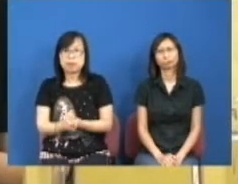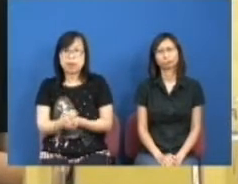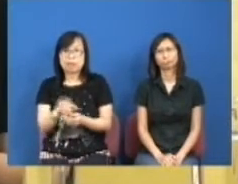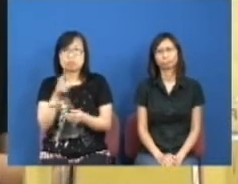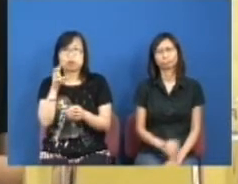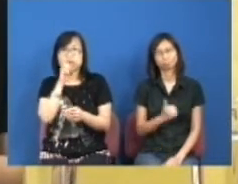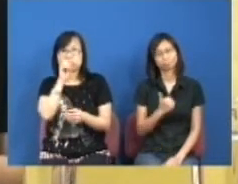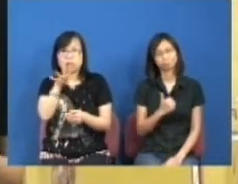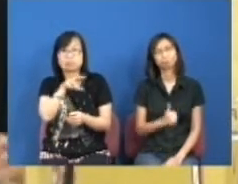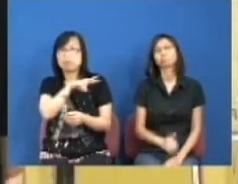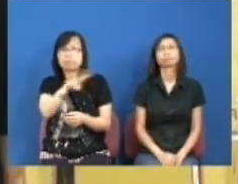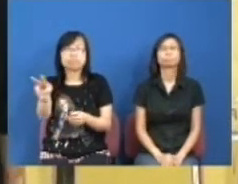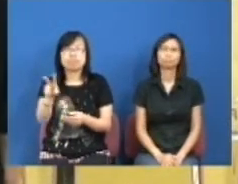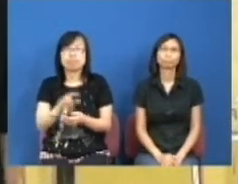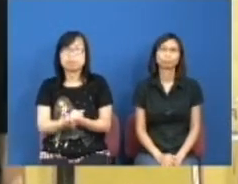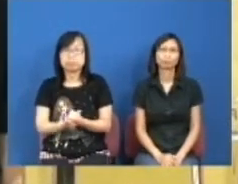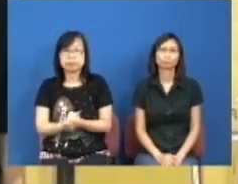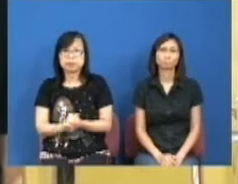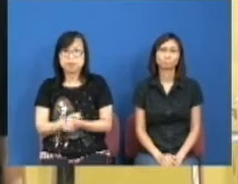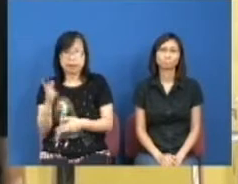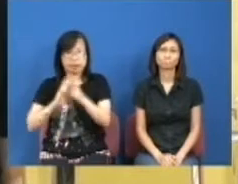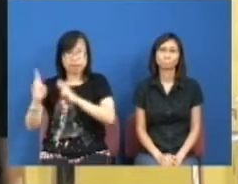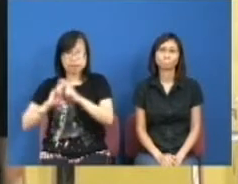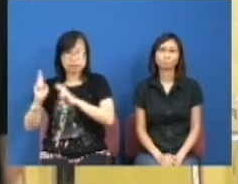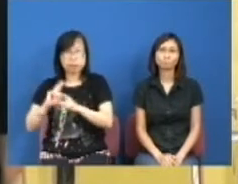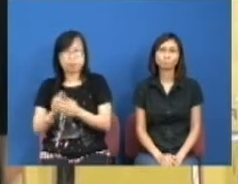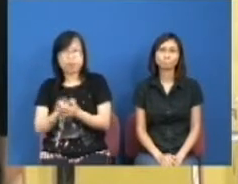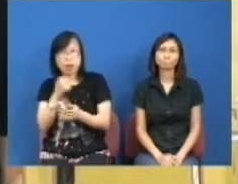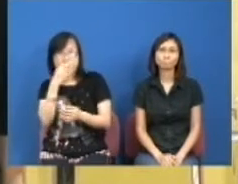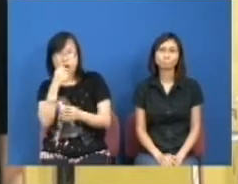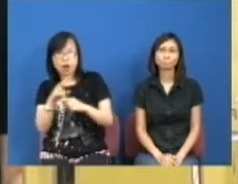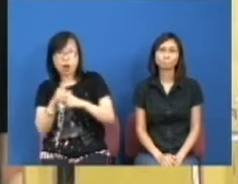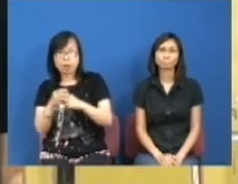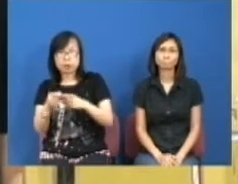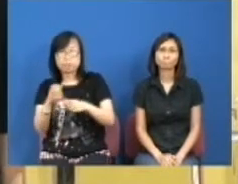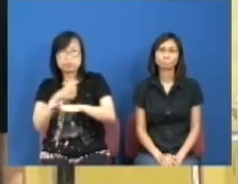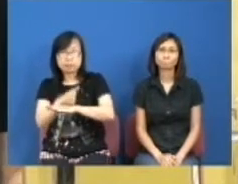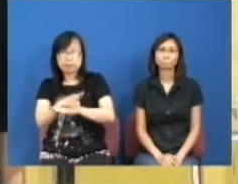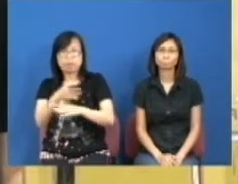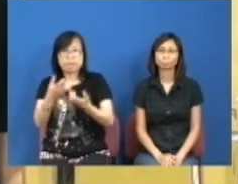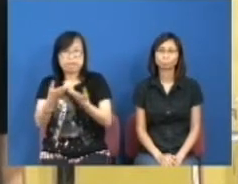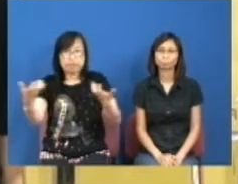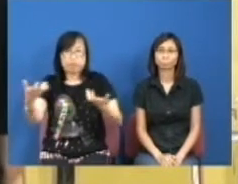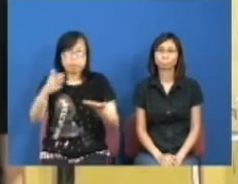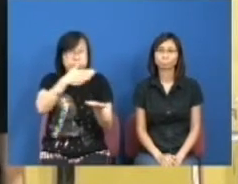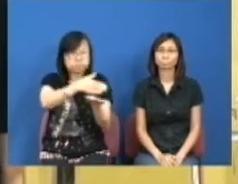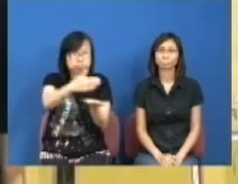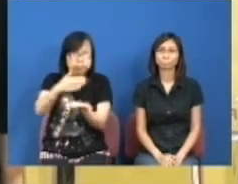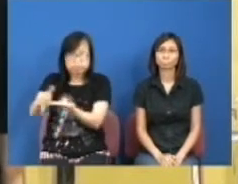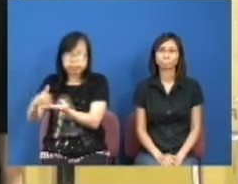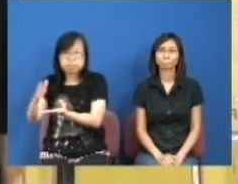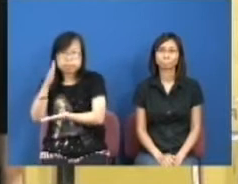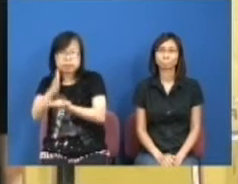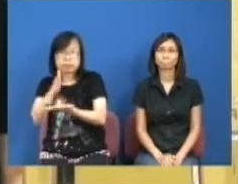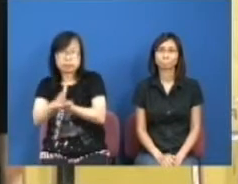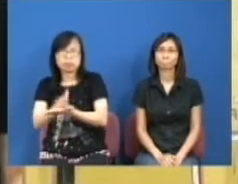致對外，係嘛嚇？咁因為歷史上嚟講咧，我哋睇到香港公民社會咧，基本上係分成唔同嘅派別嘅。喺過